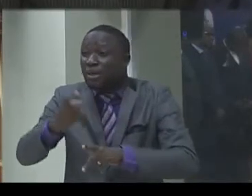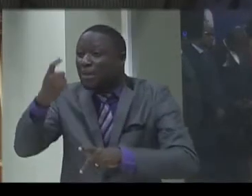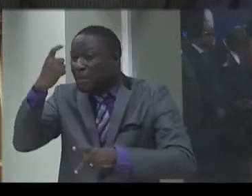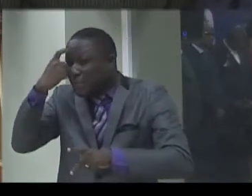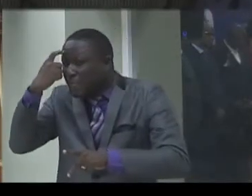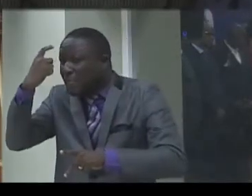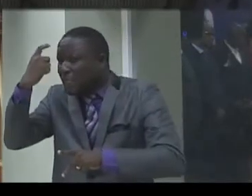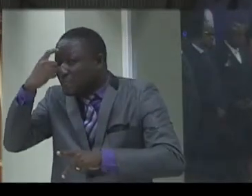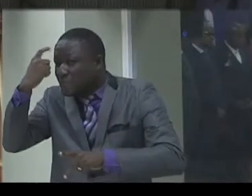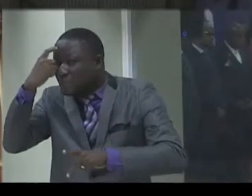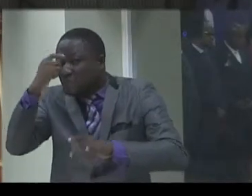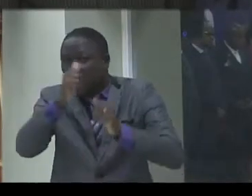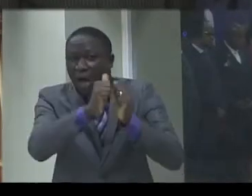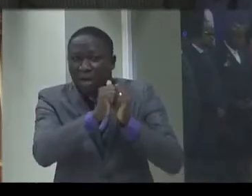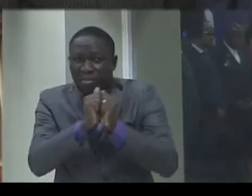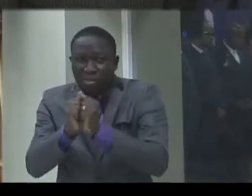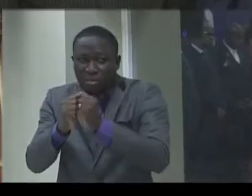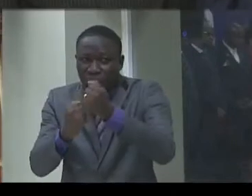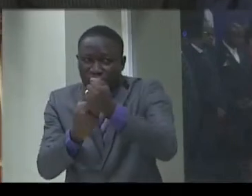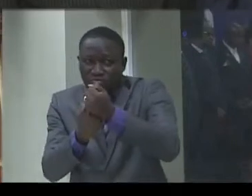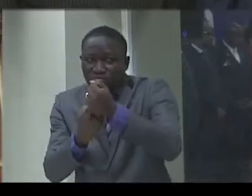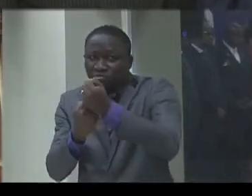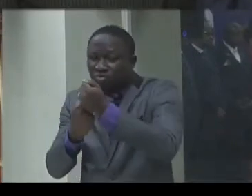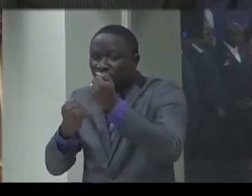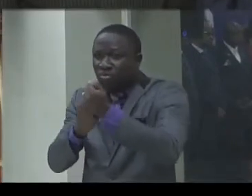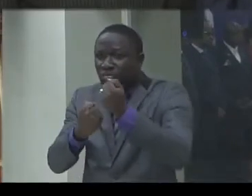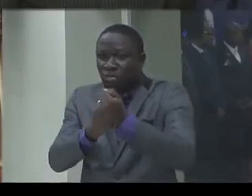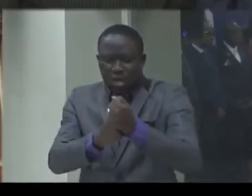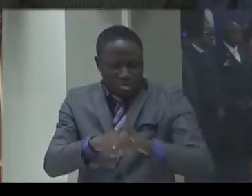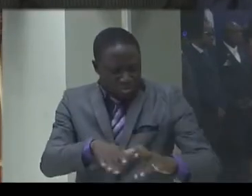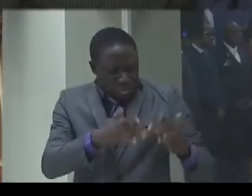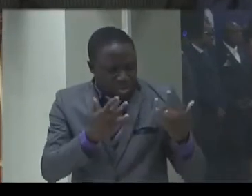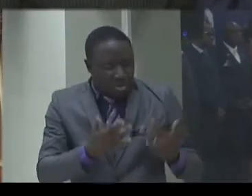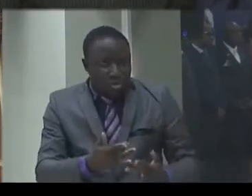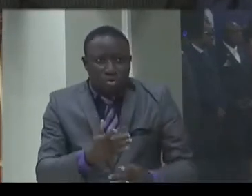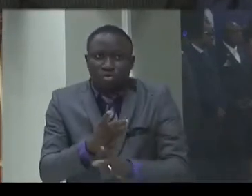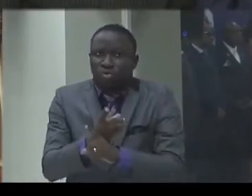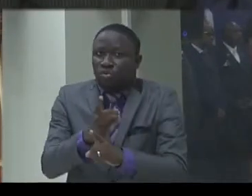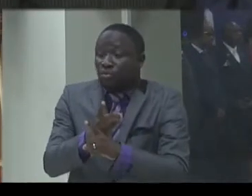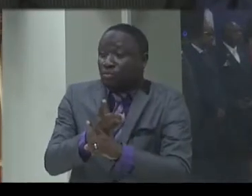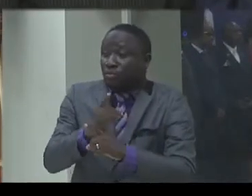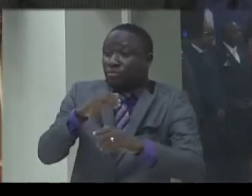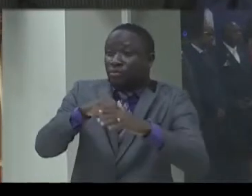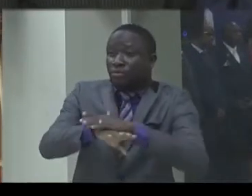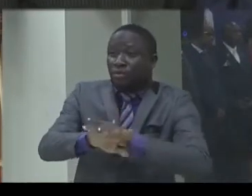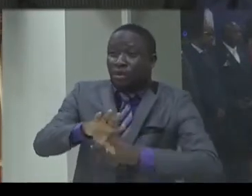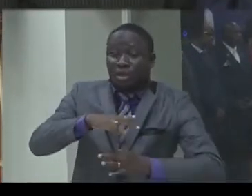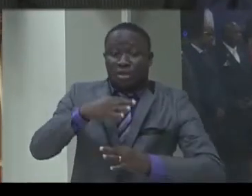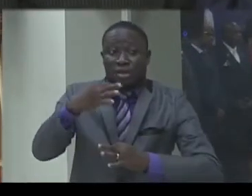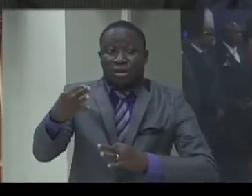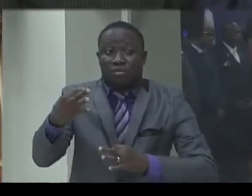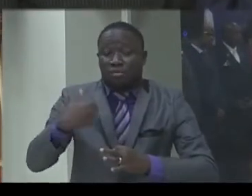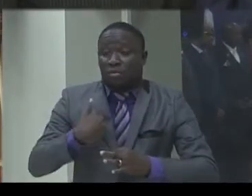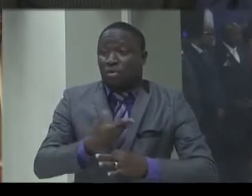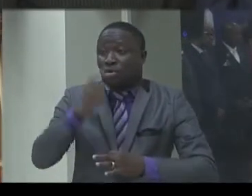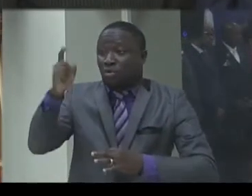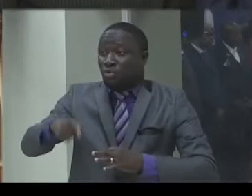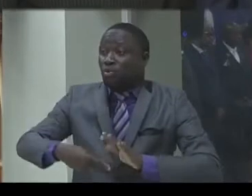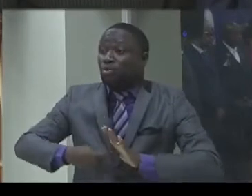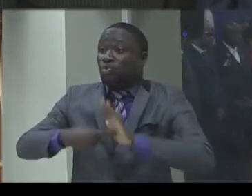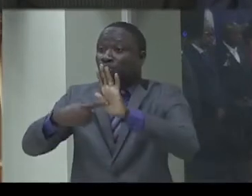solidarite ak kompreyensyon ki nan ken nou tout nan nan nou nou dwe